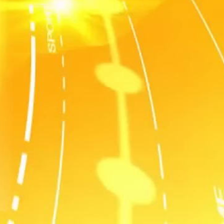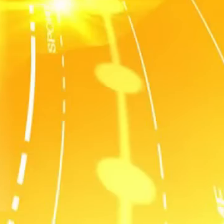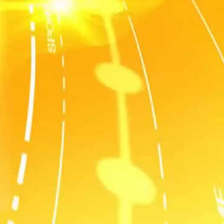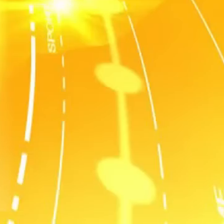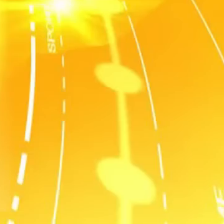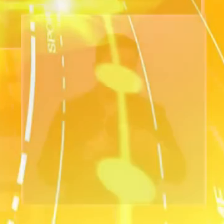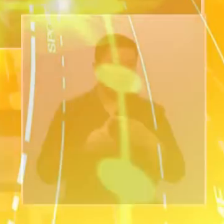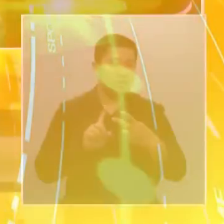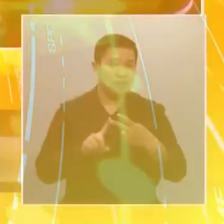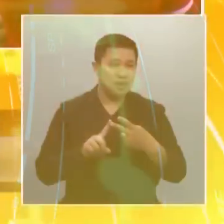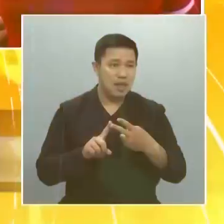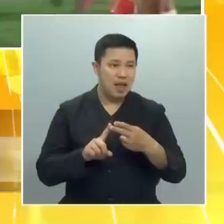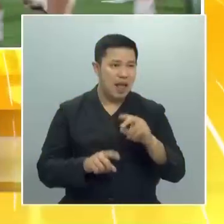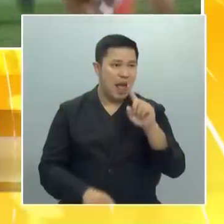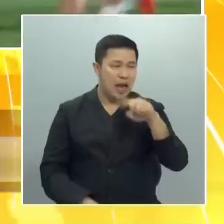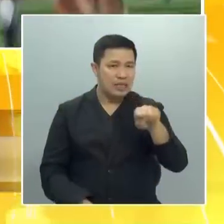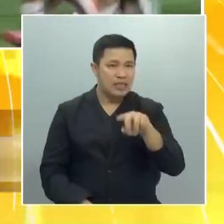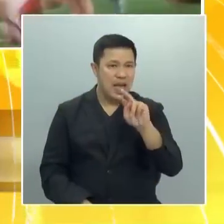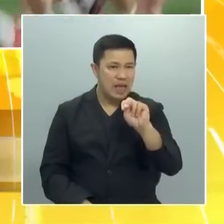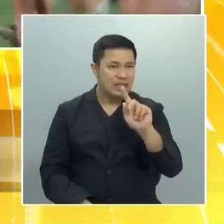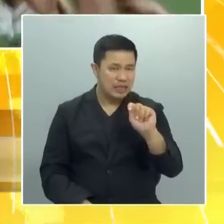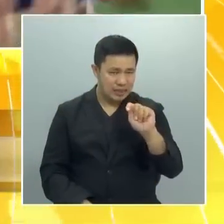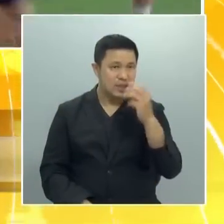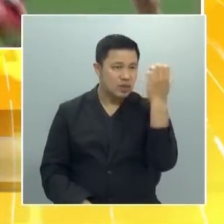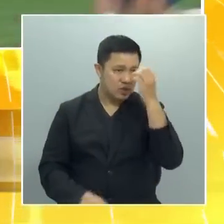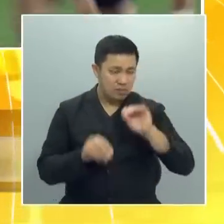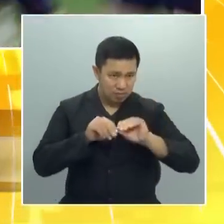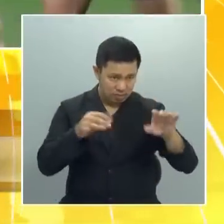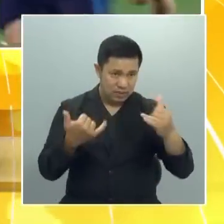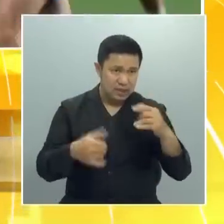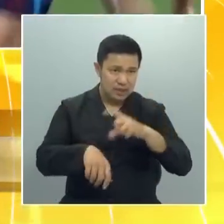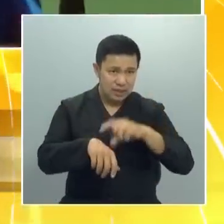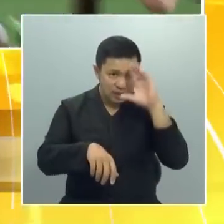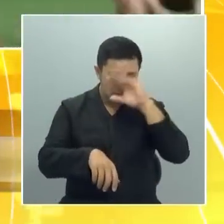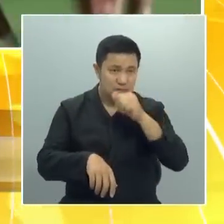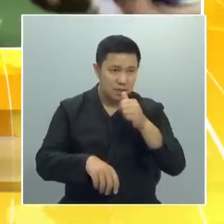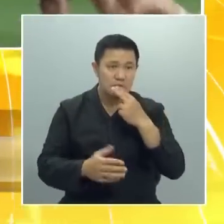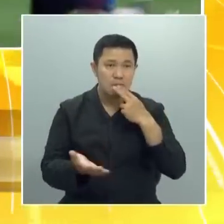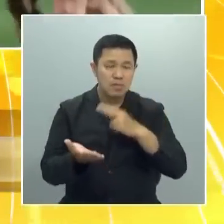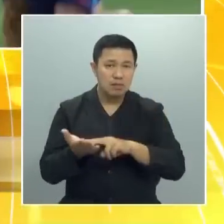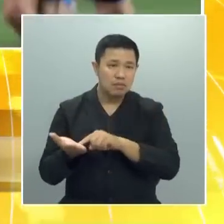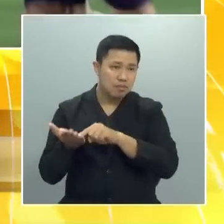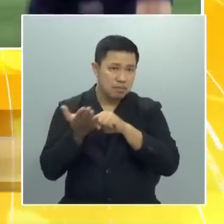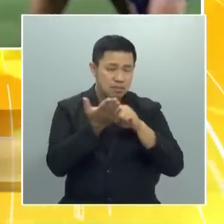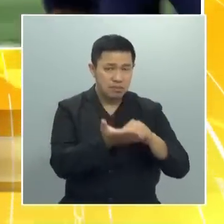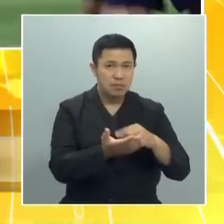หรือ NTน่าจะสามารถถ่ายทอดได้คืนวันนี้ท่านทำหนังสือแจ้งความประสงค์ไปที่ถูกเราไม่มี